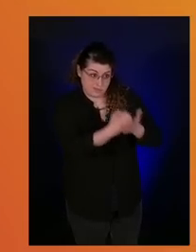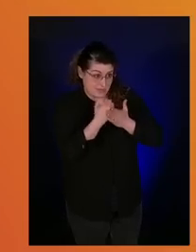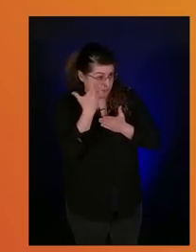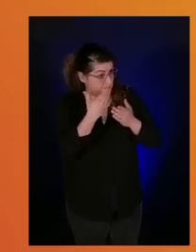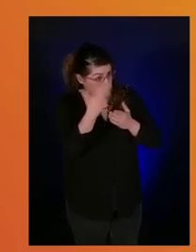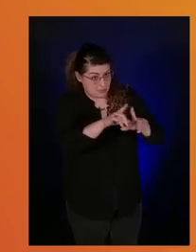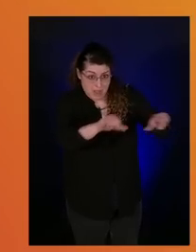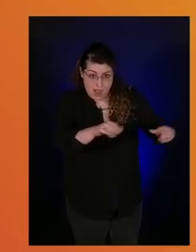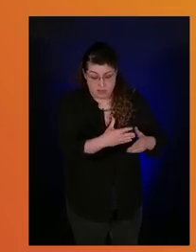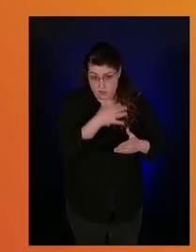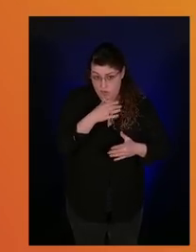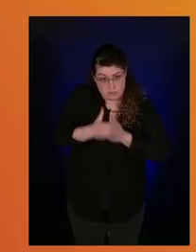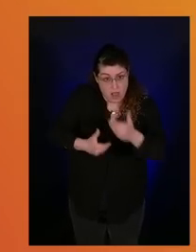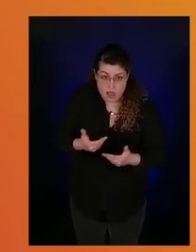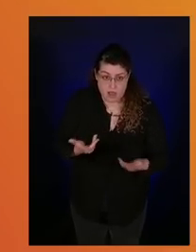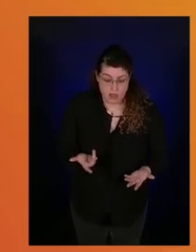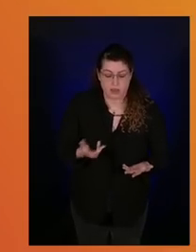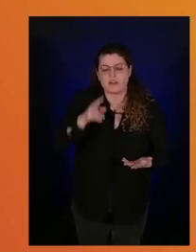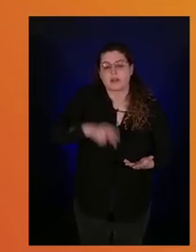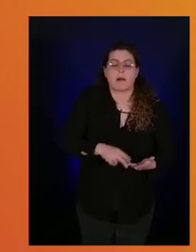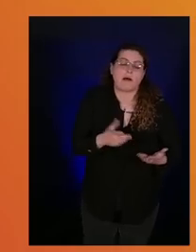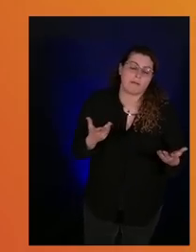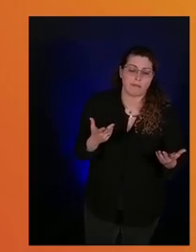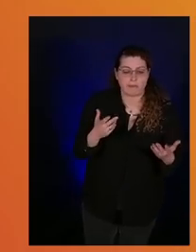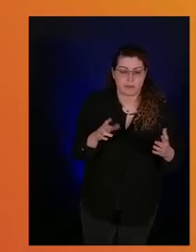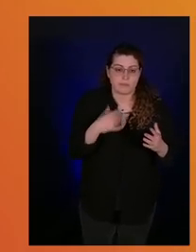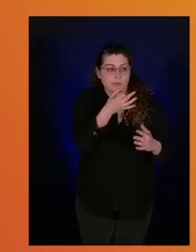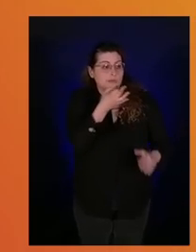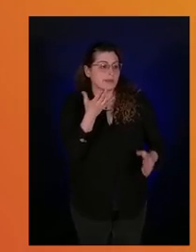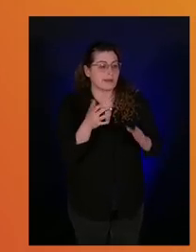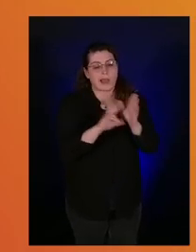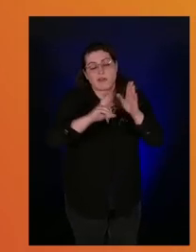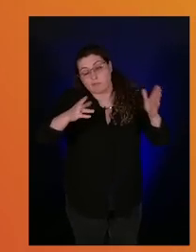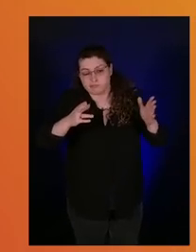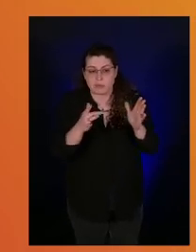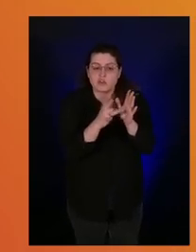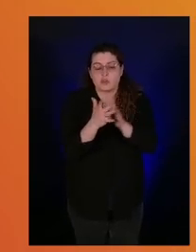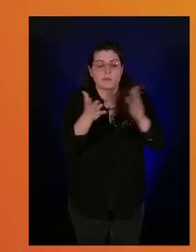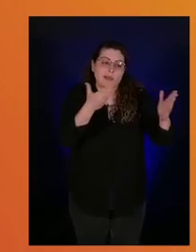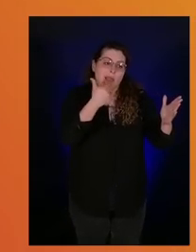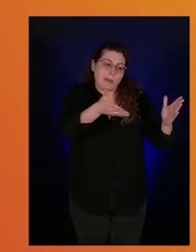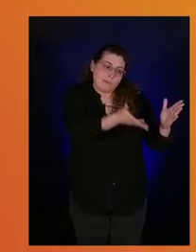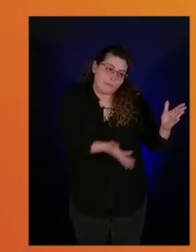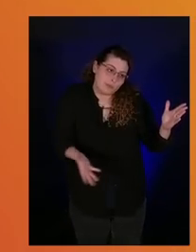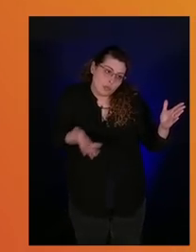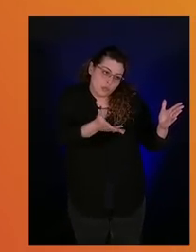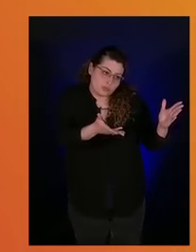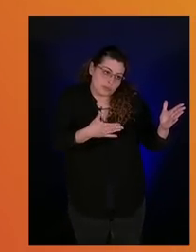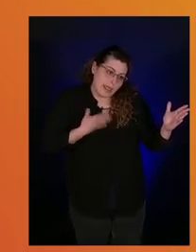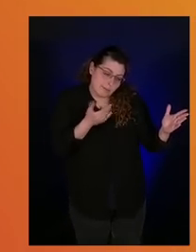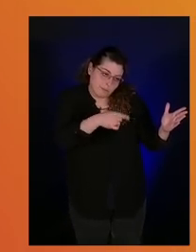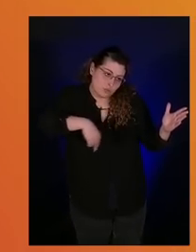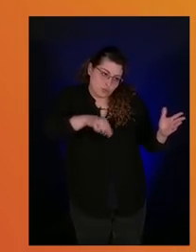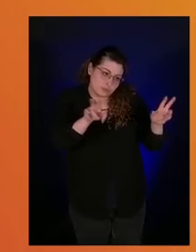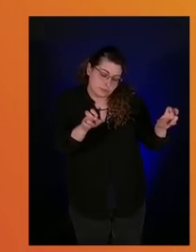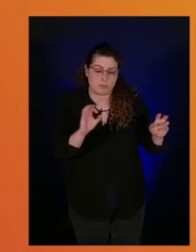pourrais conclure sur un truc complètement niais, en citant Jésus-Christ, par exemple, en disant « aimez-vous les uns les autres ». Mais ce n'est pas le propos, ce n'est